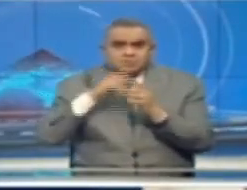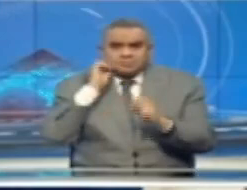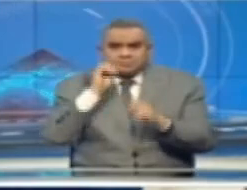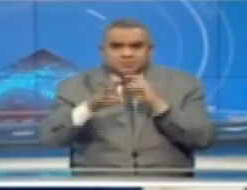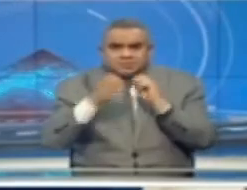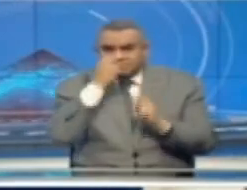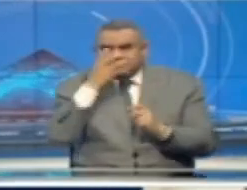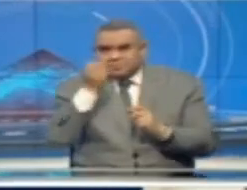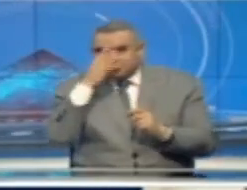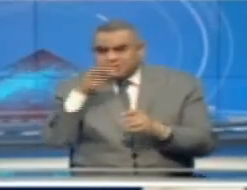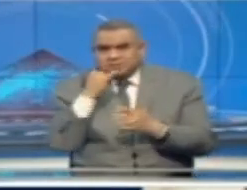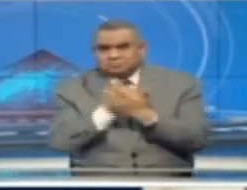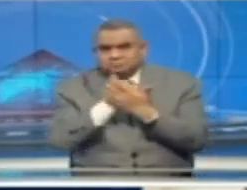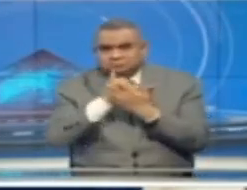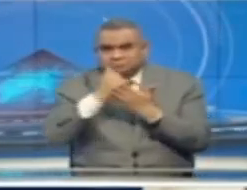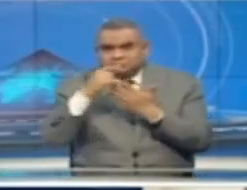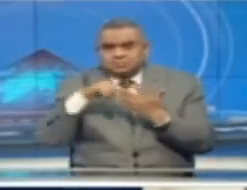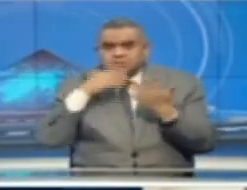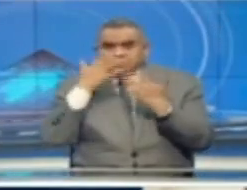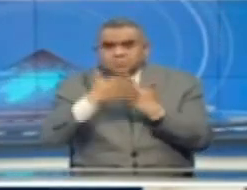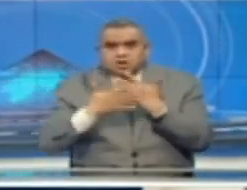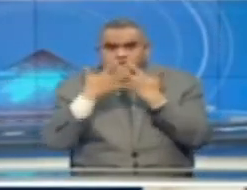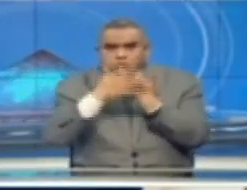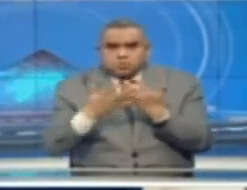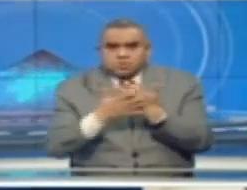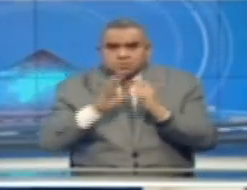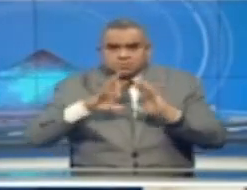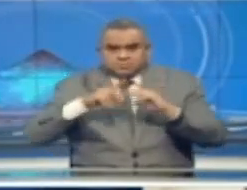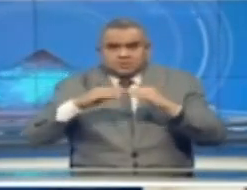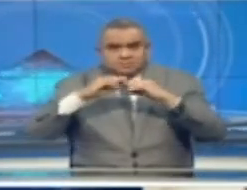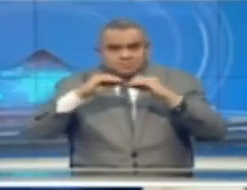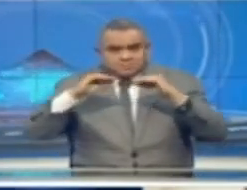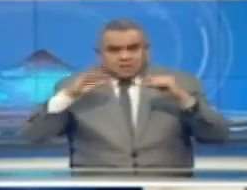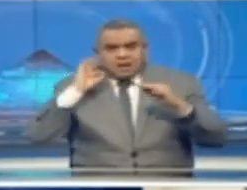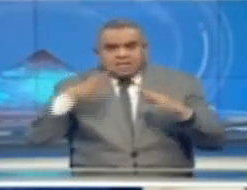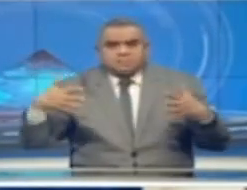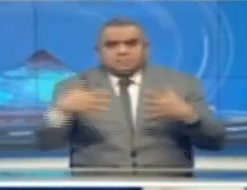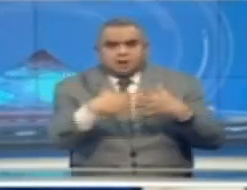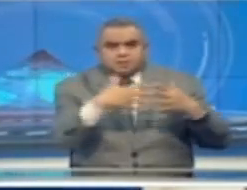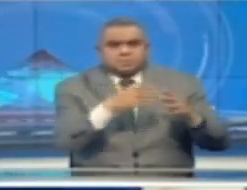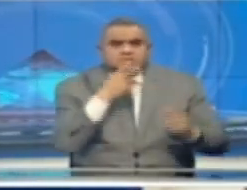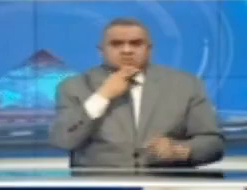تطهير المجاري المائية ضمن المشروع القومي لتأهيل الترع والمصارف.